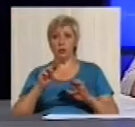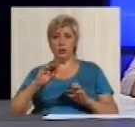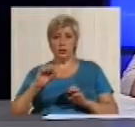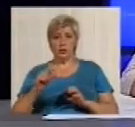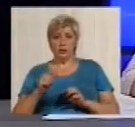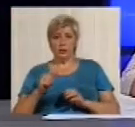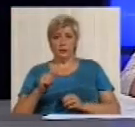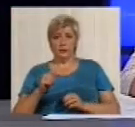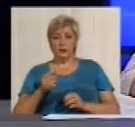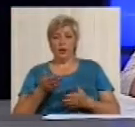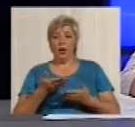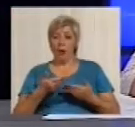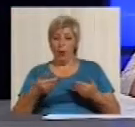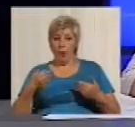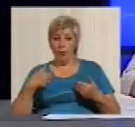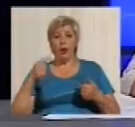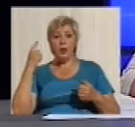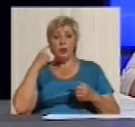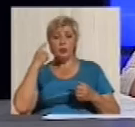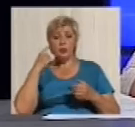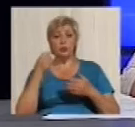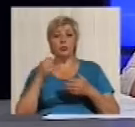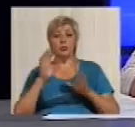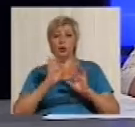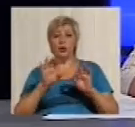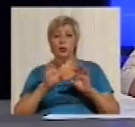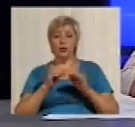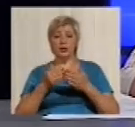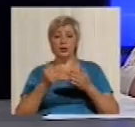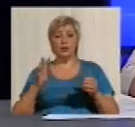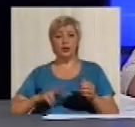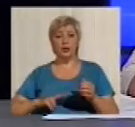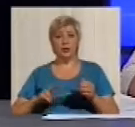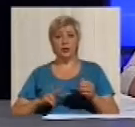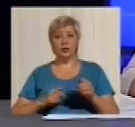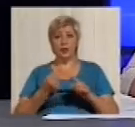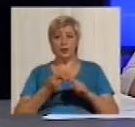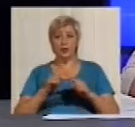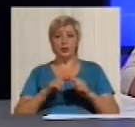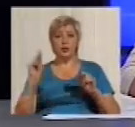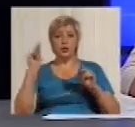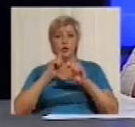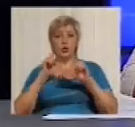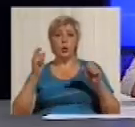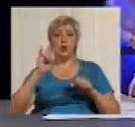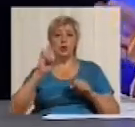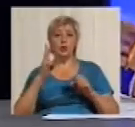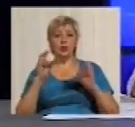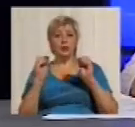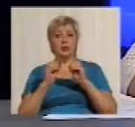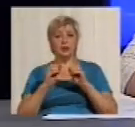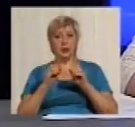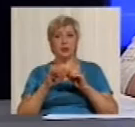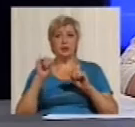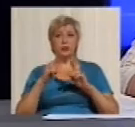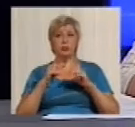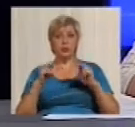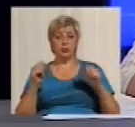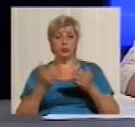законність. Отже, ми почули коментар від директорки навчального закладу. Це школа номер 10 у Дніпрі, де зараз